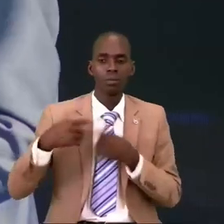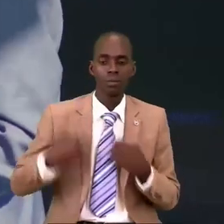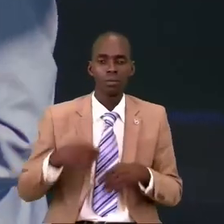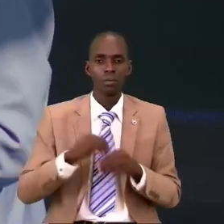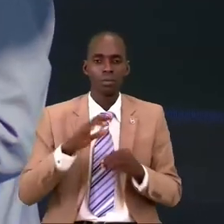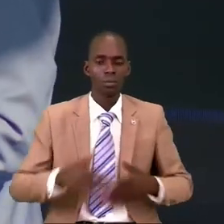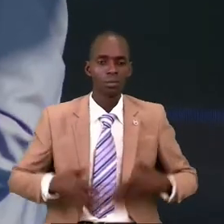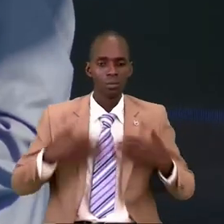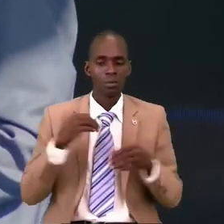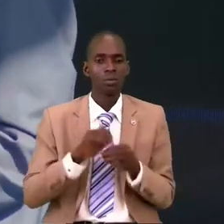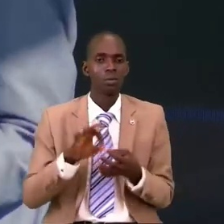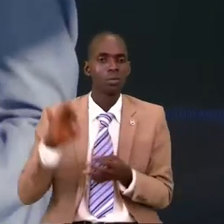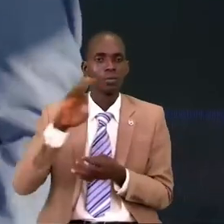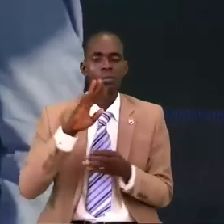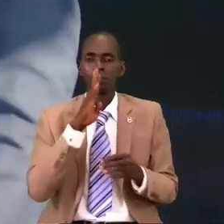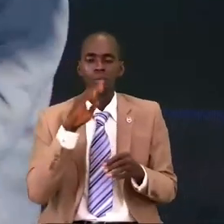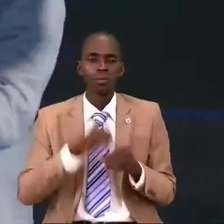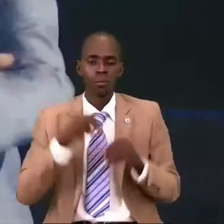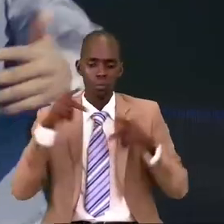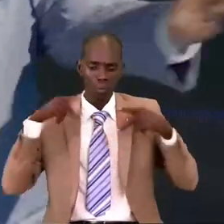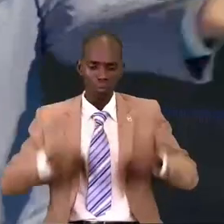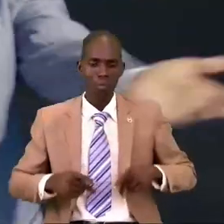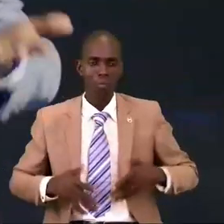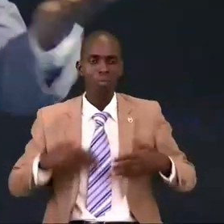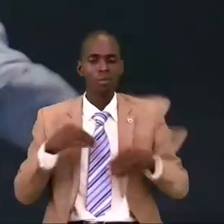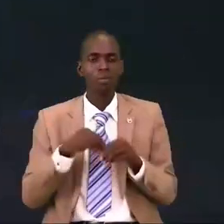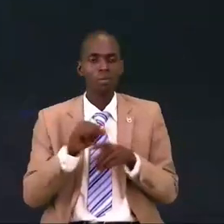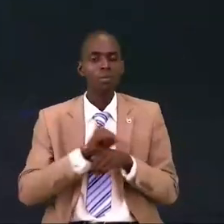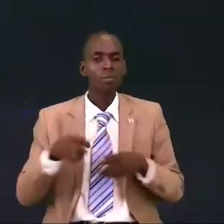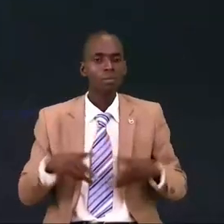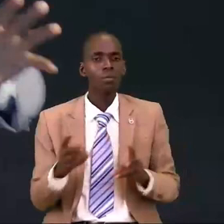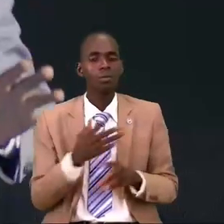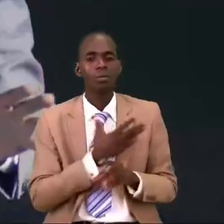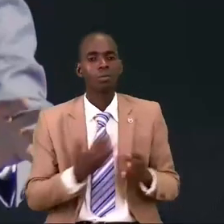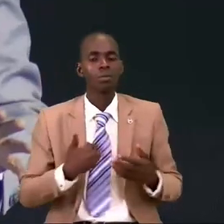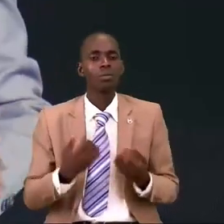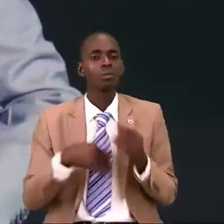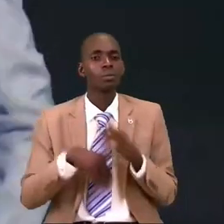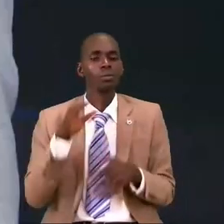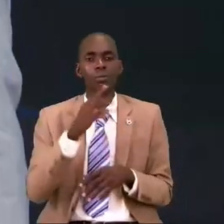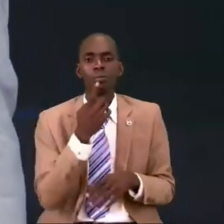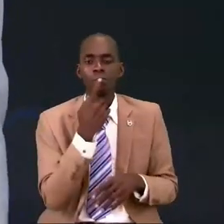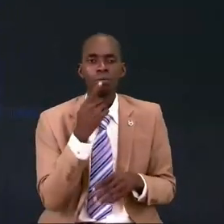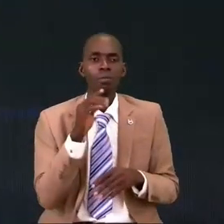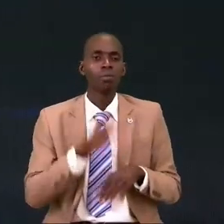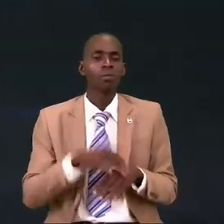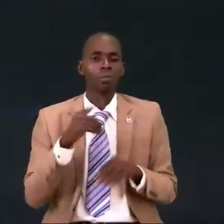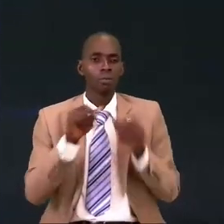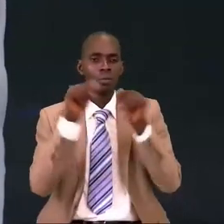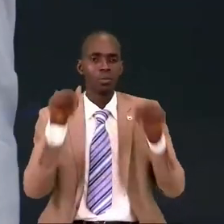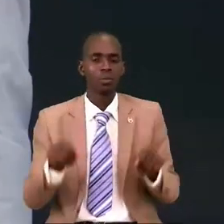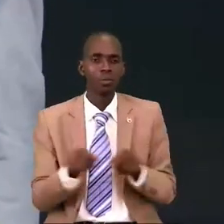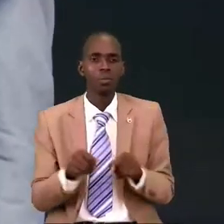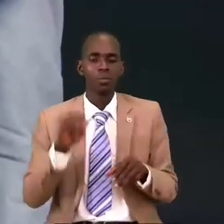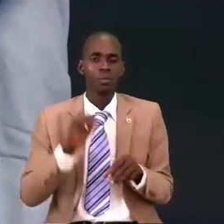pratique et est sortie de ta bouche au pupitre dans la prédication, dans le gain des âmes. Et maintenant, ceux à qui tu prêches, leur vie